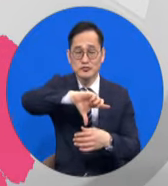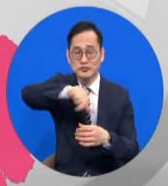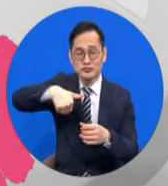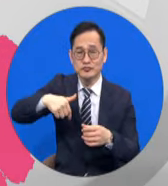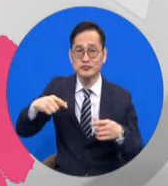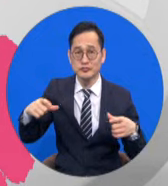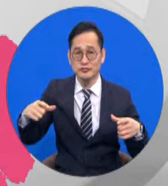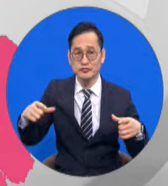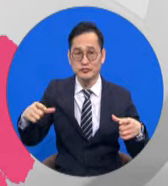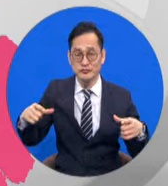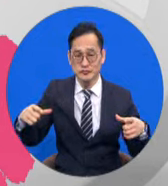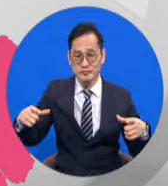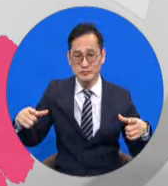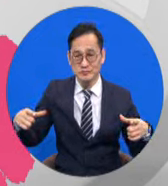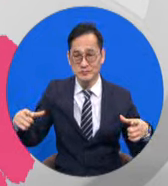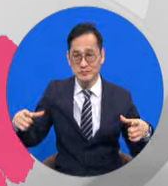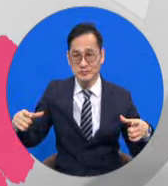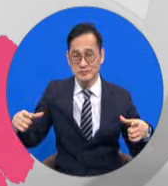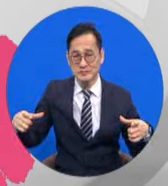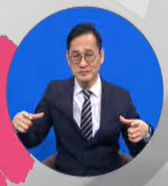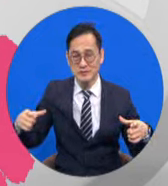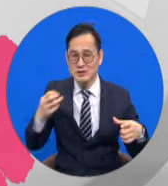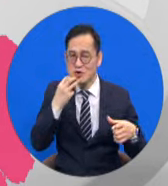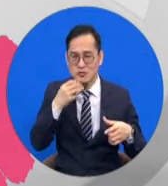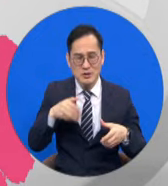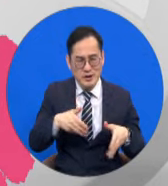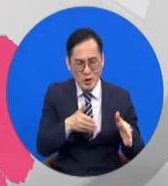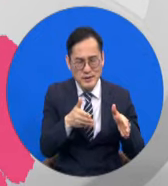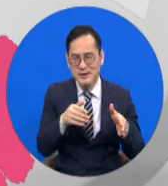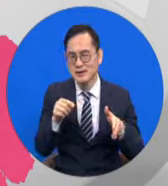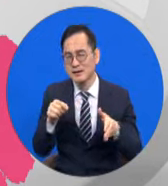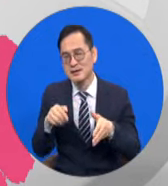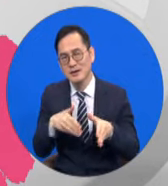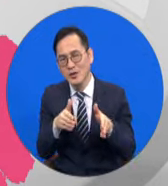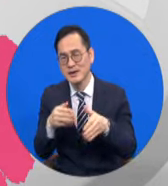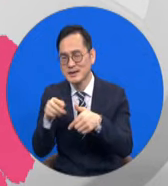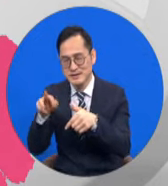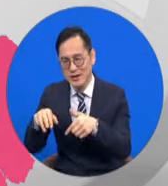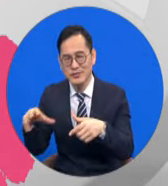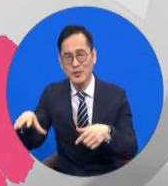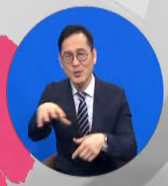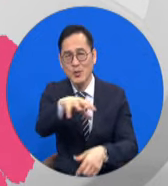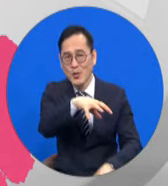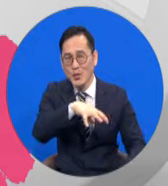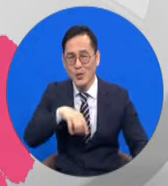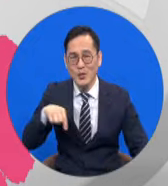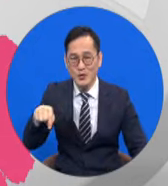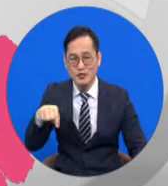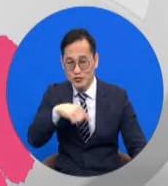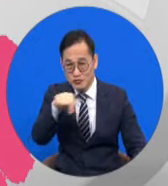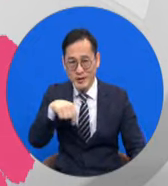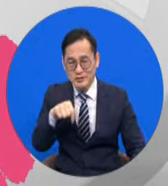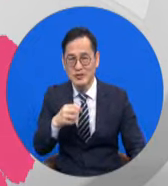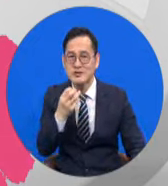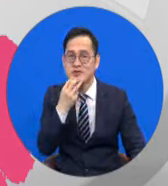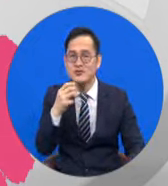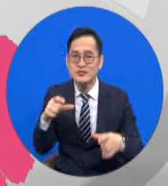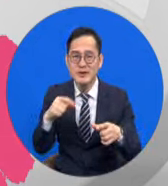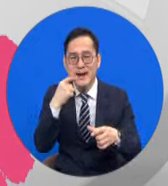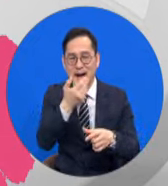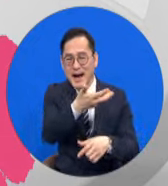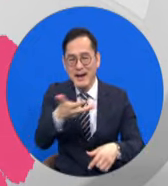이 한강 벨트에서 굉장히 이례적으로 경합지 접점지가 고루고루 포함돼 있습니다. 분포돼 있습니다.